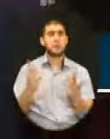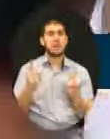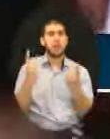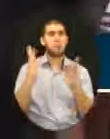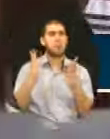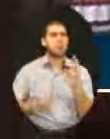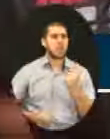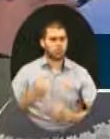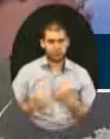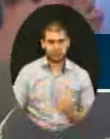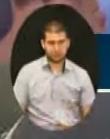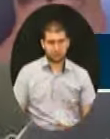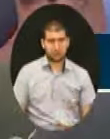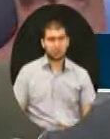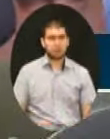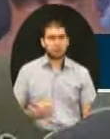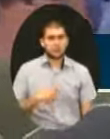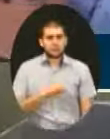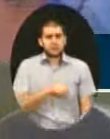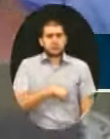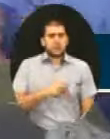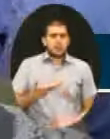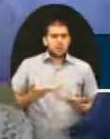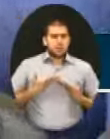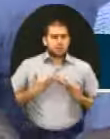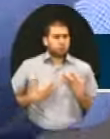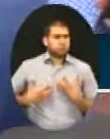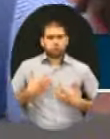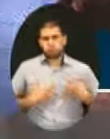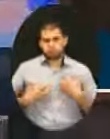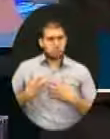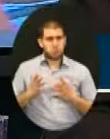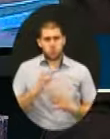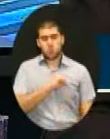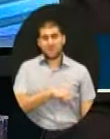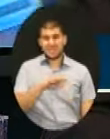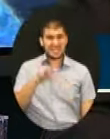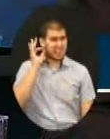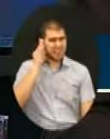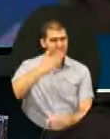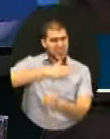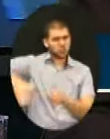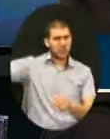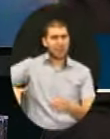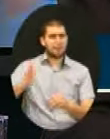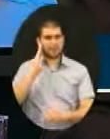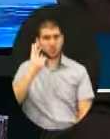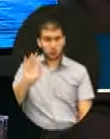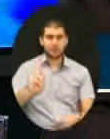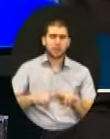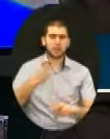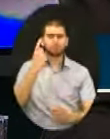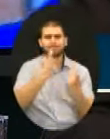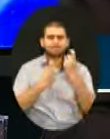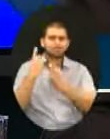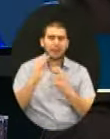קשה. נגע לנו ויצר אצלנו אמוציות מאוד מאוד כואבות שילדה נשחטת במיטה שלה. ואז אתה שואל את